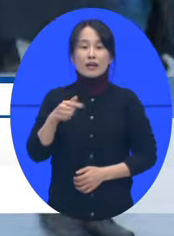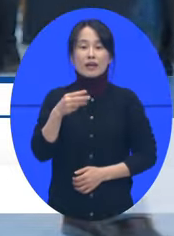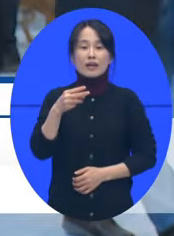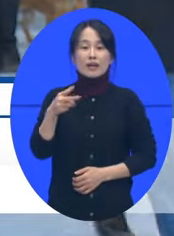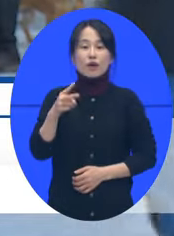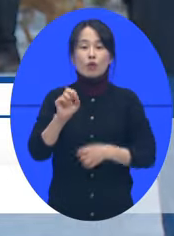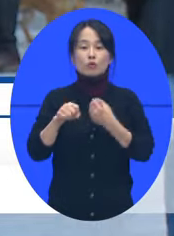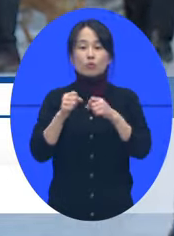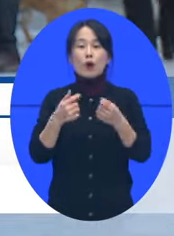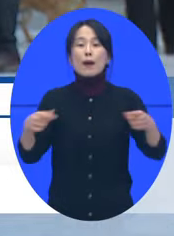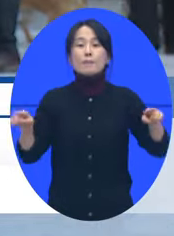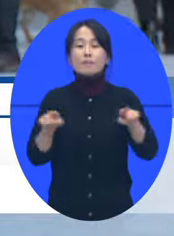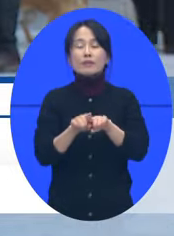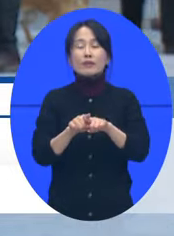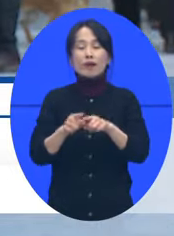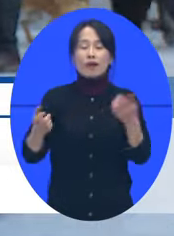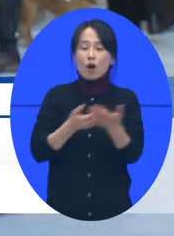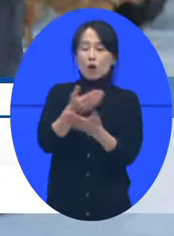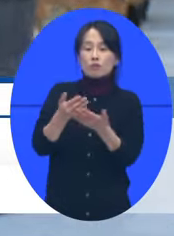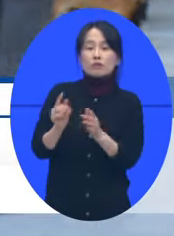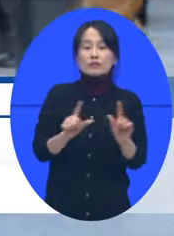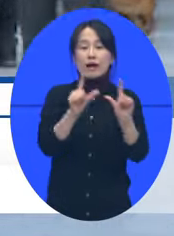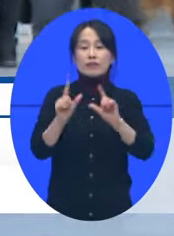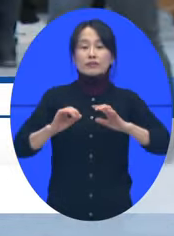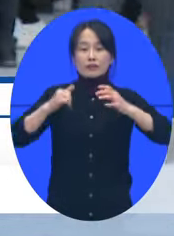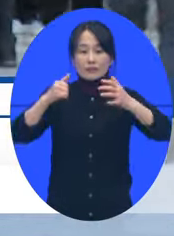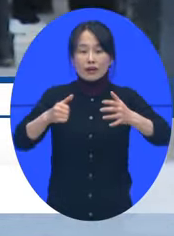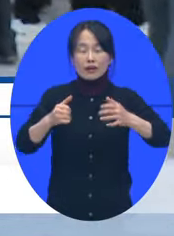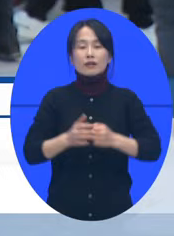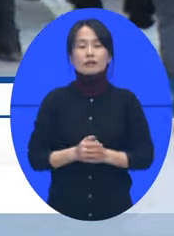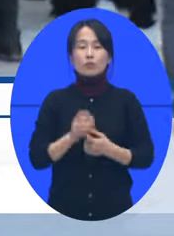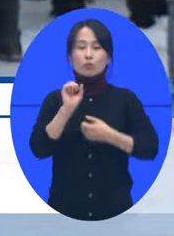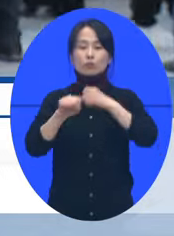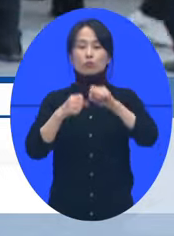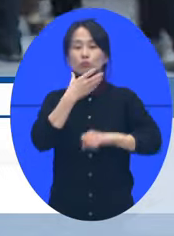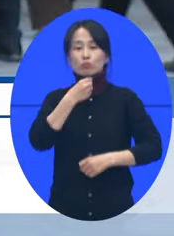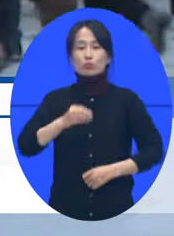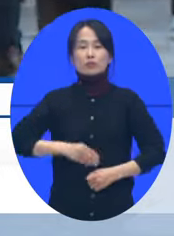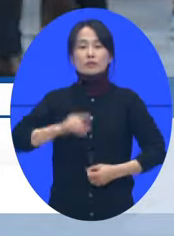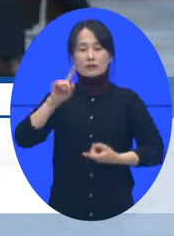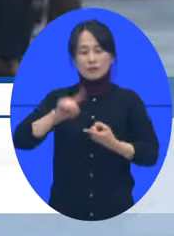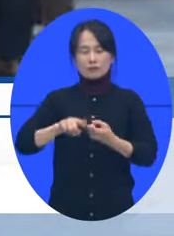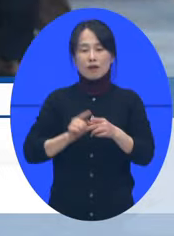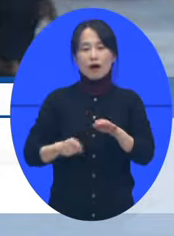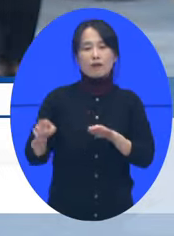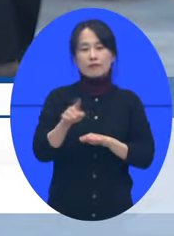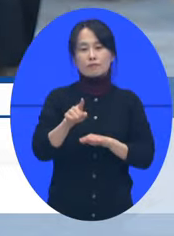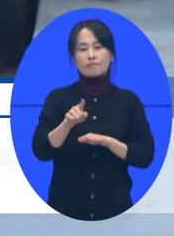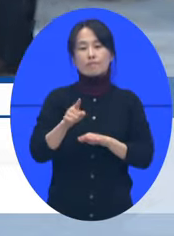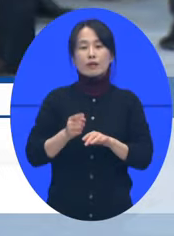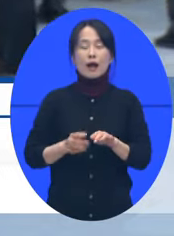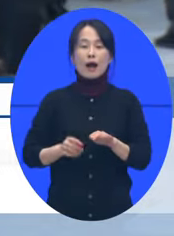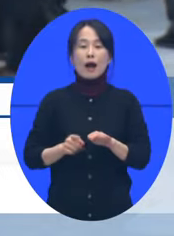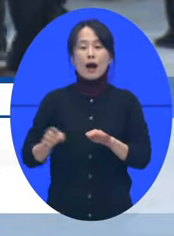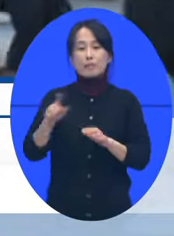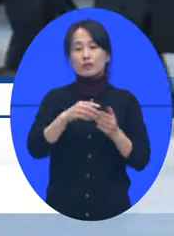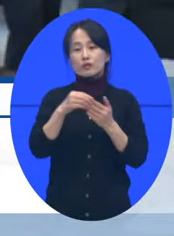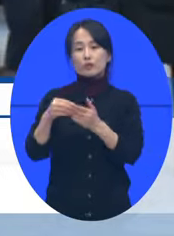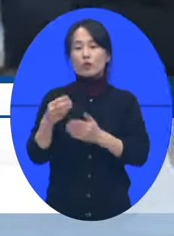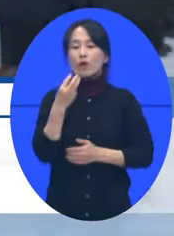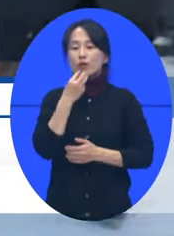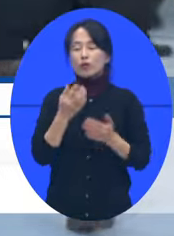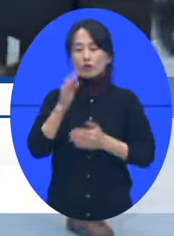우리 반려동물과 함께 오로사는 세상, 그리고 동물 복지에 가장 앞서는